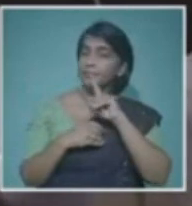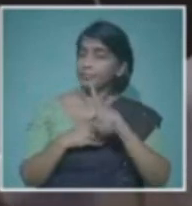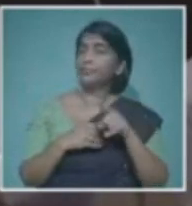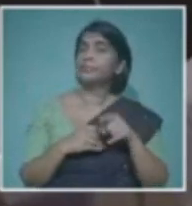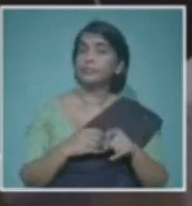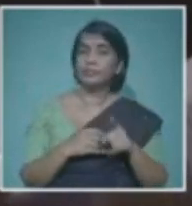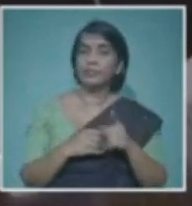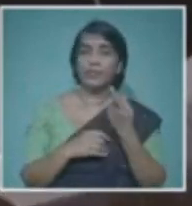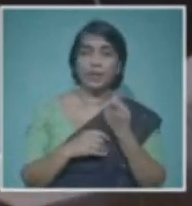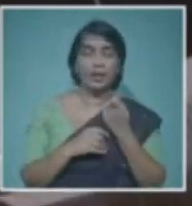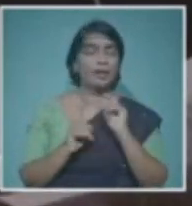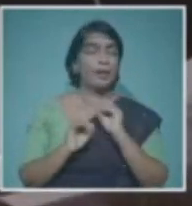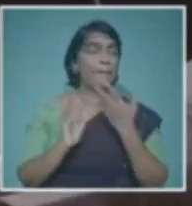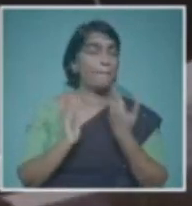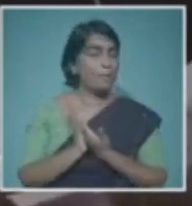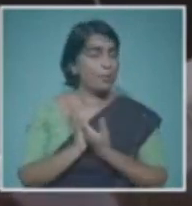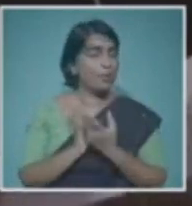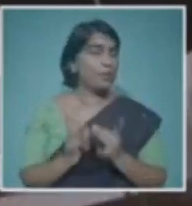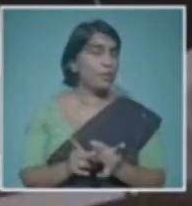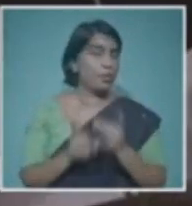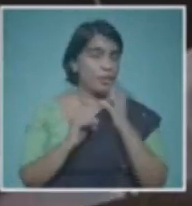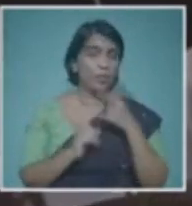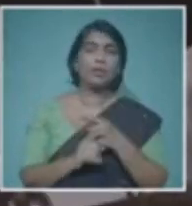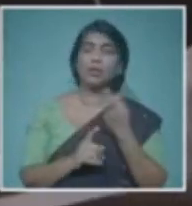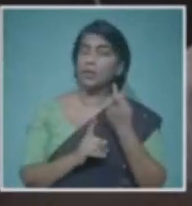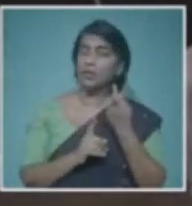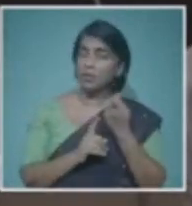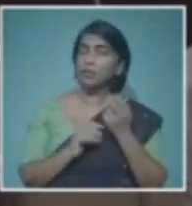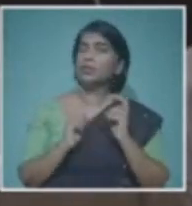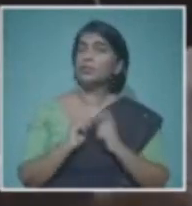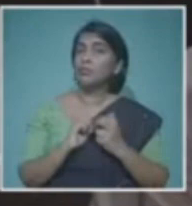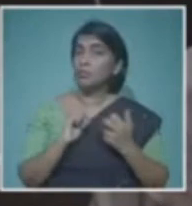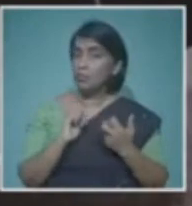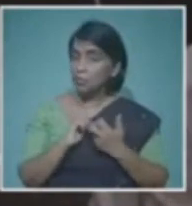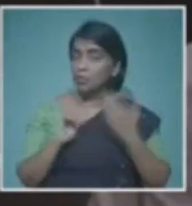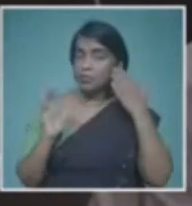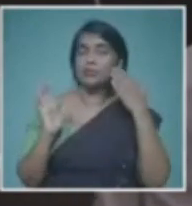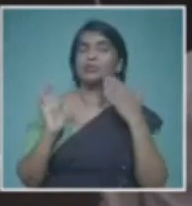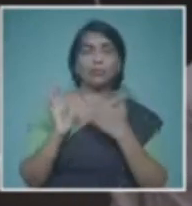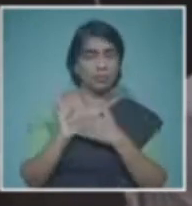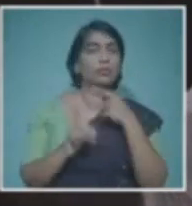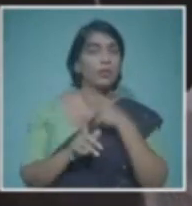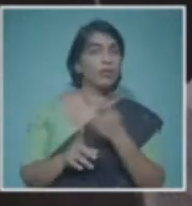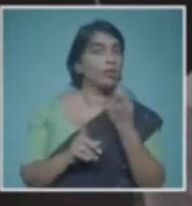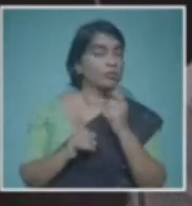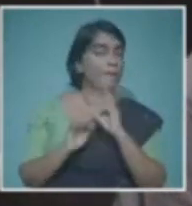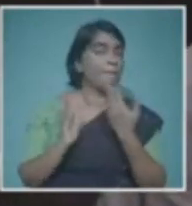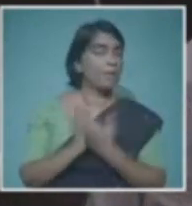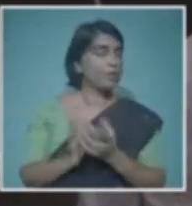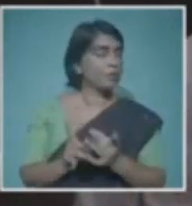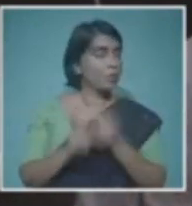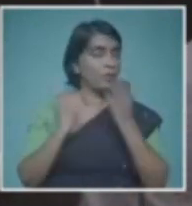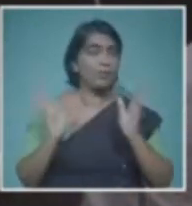යෝජනා වෙච්ච ආර්ථික ප්‍රතිපත්තියම අතවශ්‍යම මේ ආර්ථික අර්බුදයට තුඩු දුන්නු ඒ